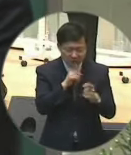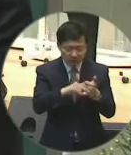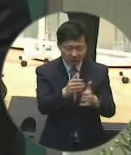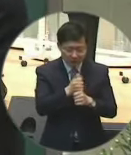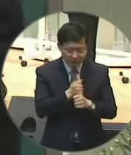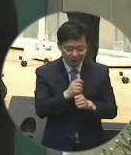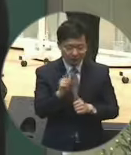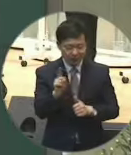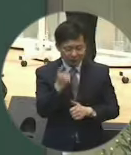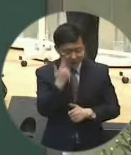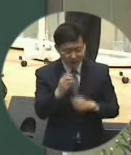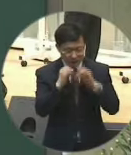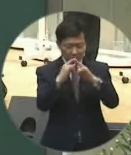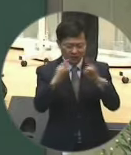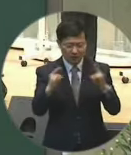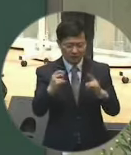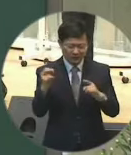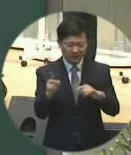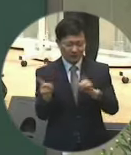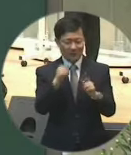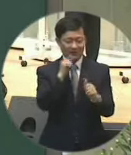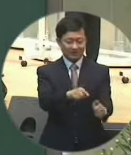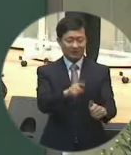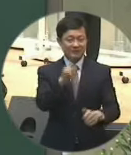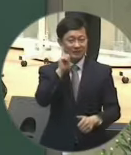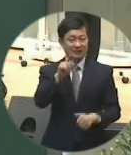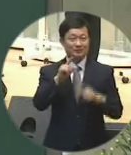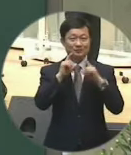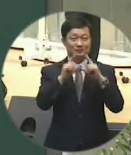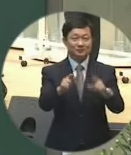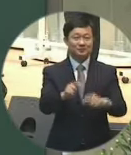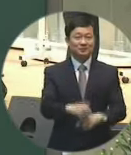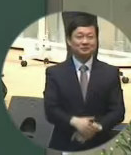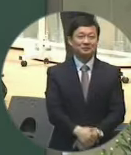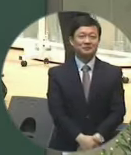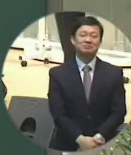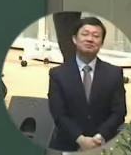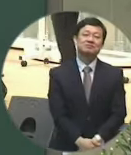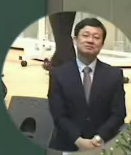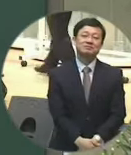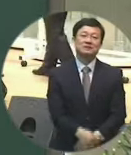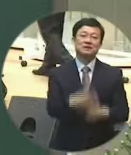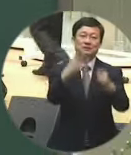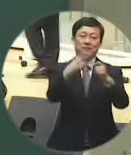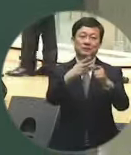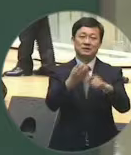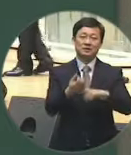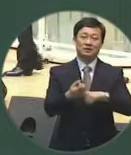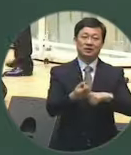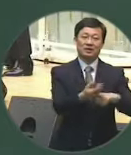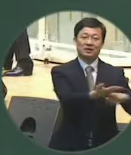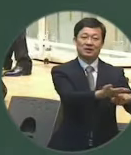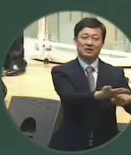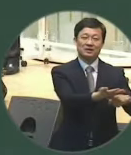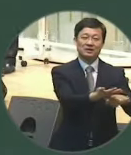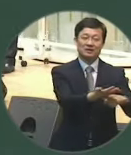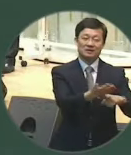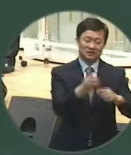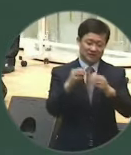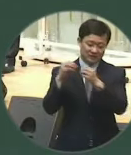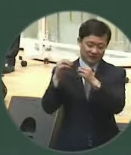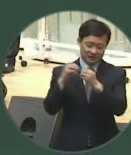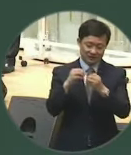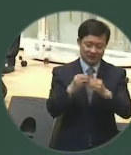talk about it tomorrow, but what should our believers really hold on to? 전달해야 돼요. We have to relay that.